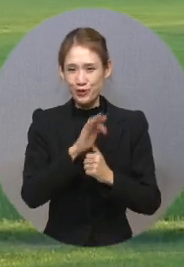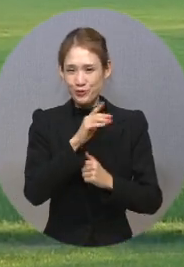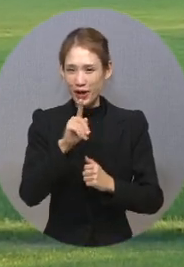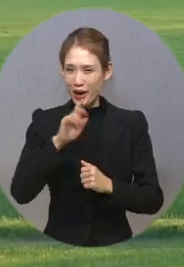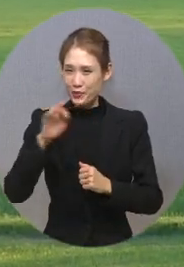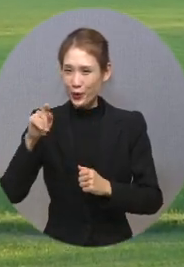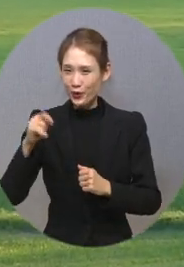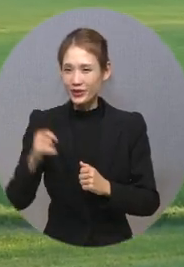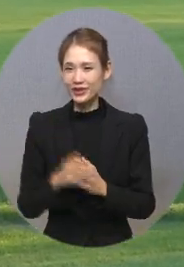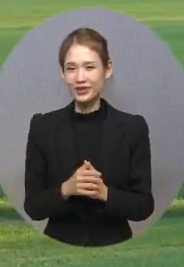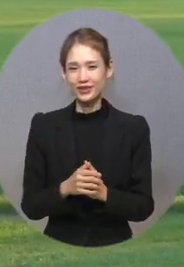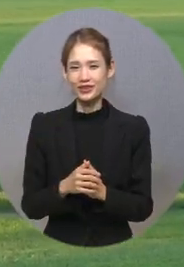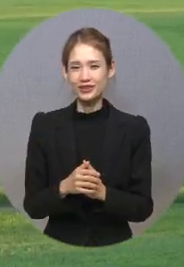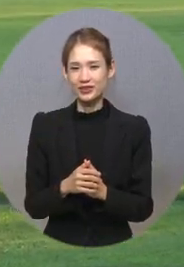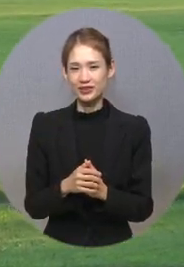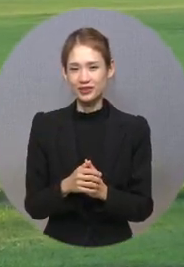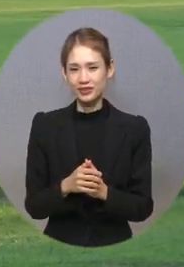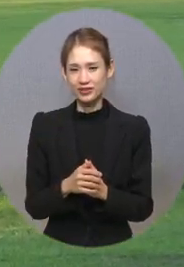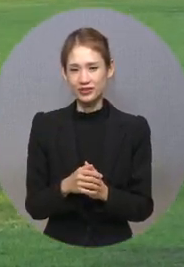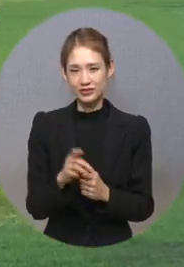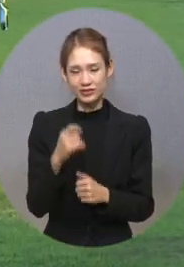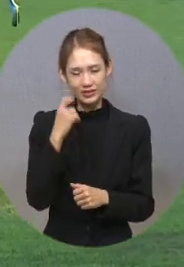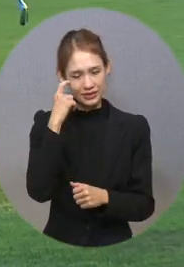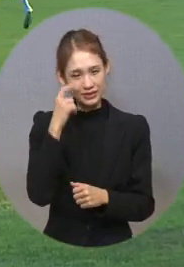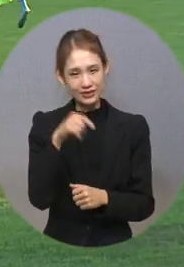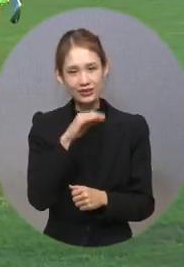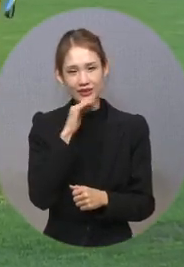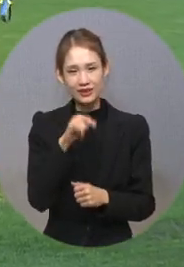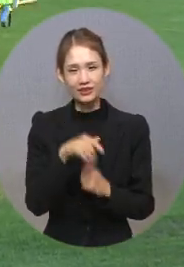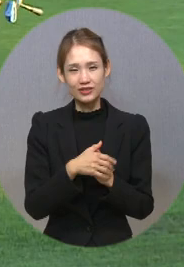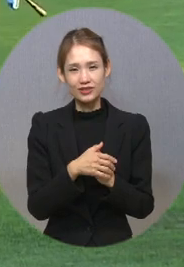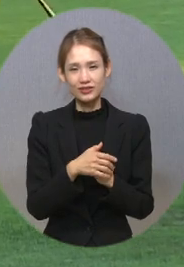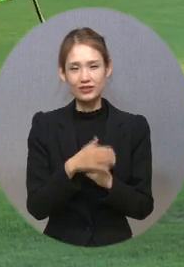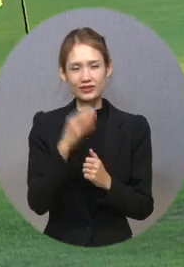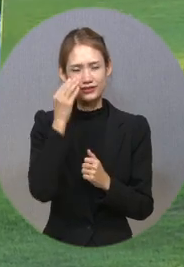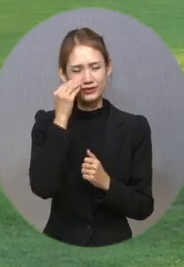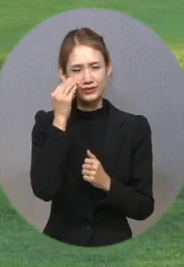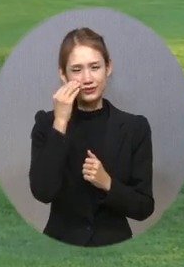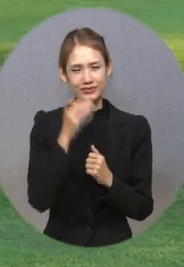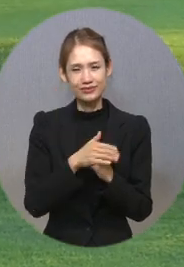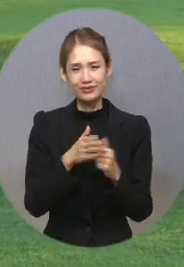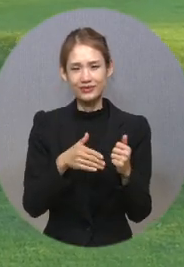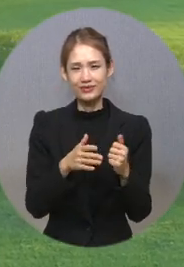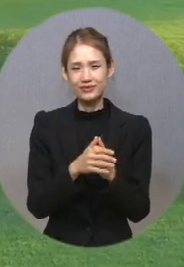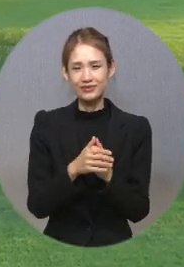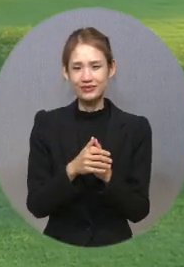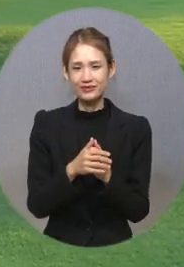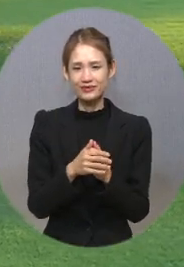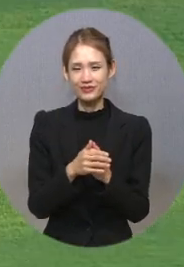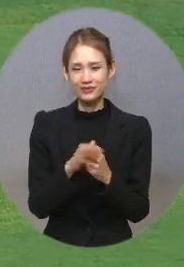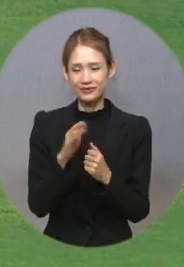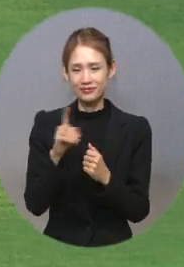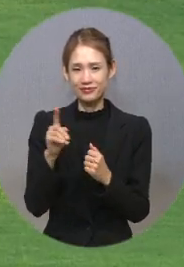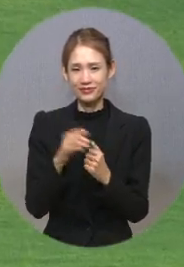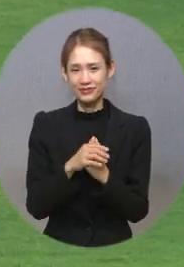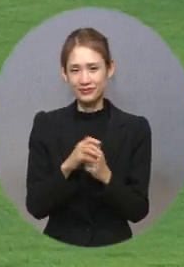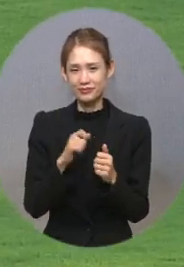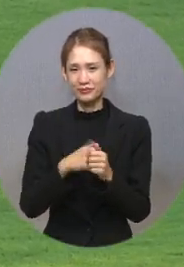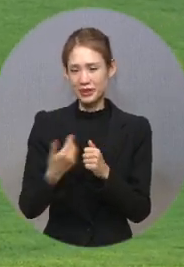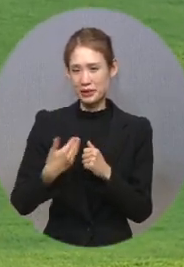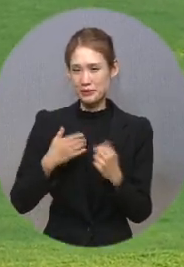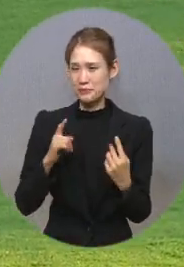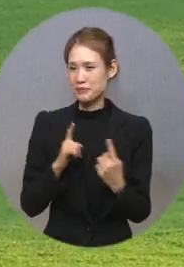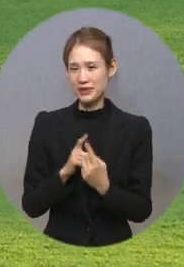벗어. 벗어, 벗어. 내 거일 텐데. 이거 제발. 제발. 와, 완전 좋은데? 그래야 파야 되는데. 벌칙 당하고 싶지